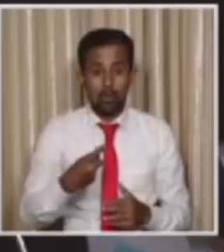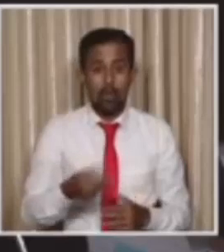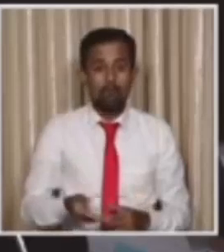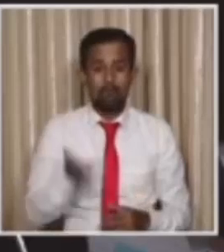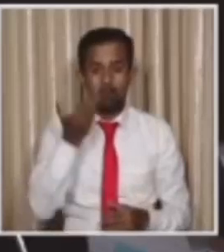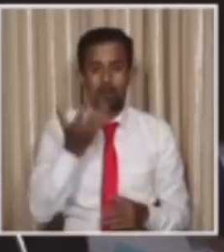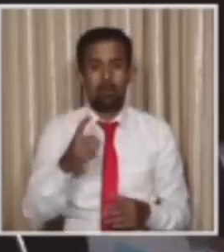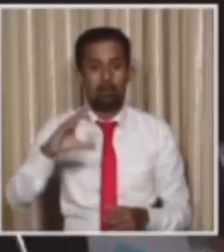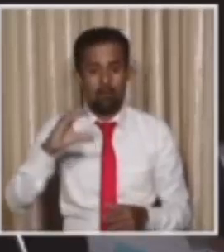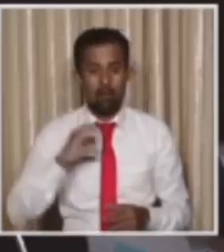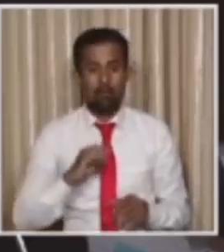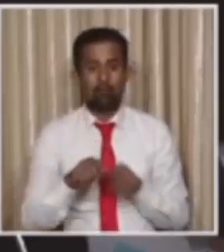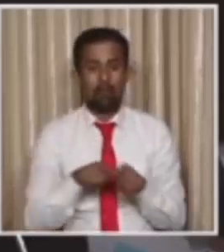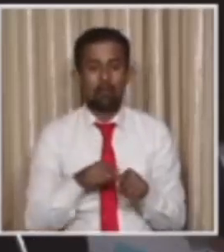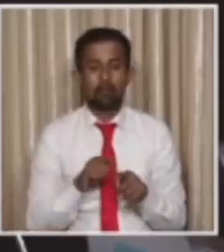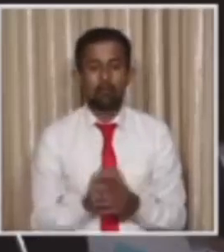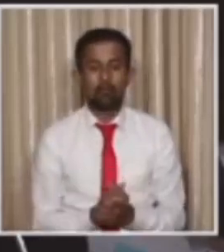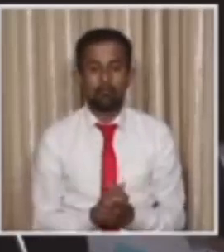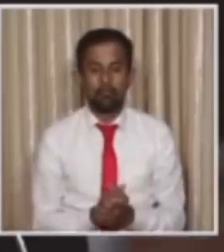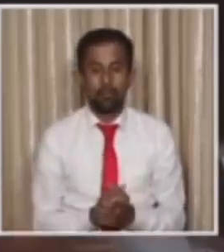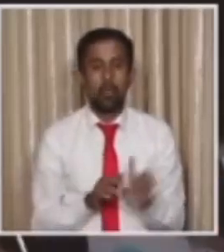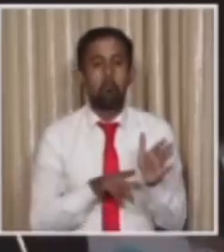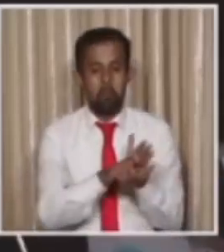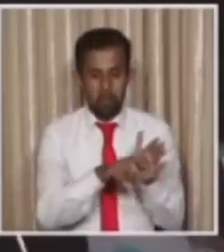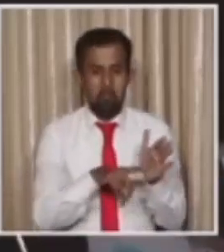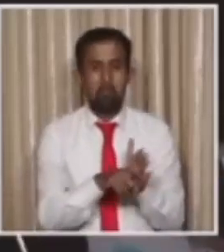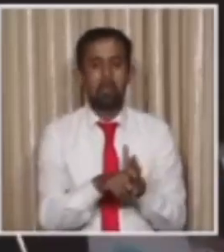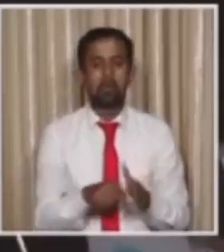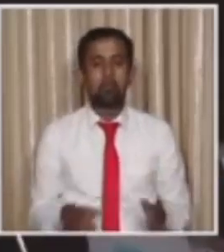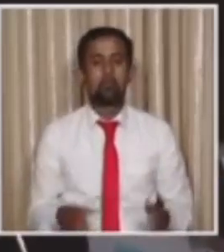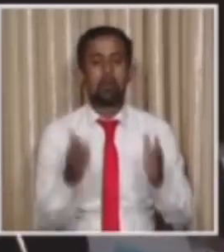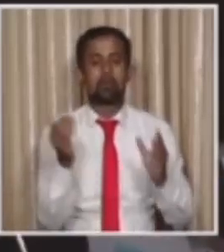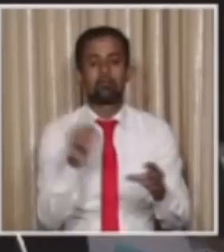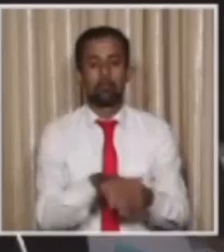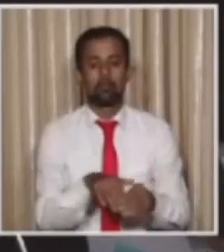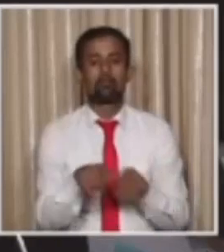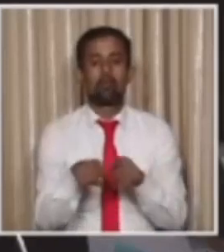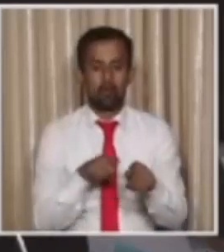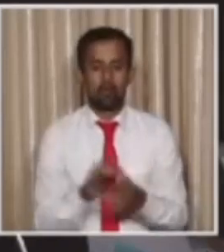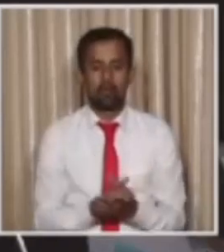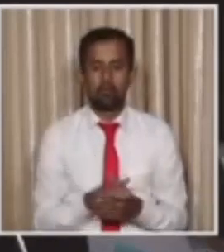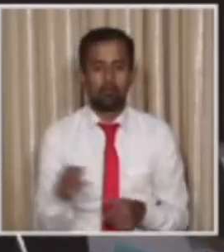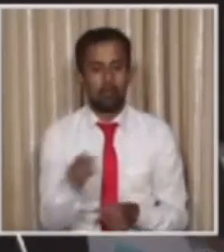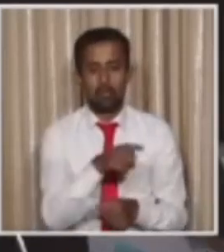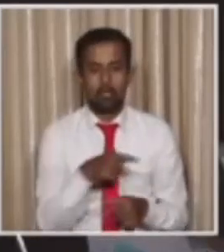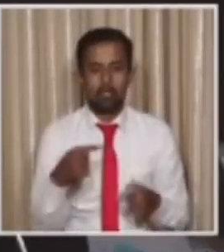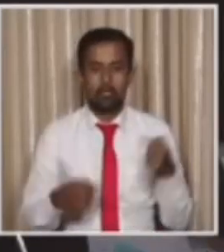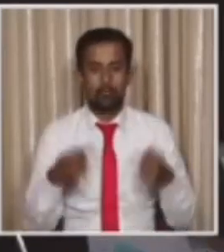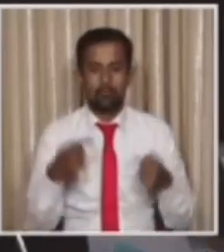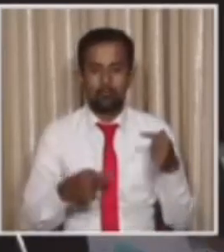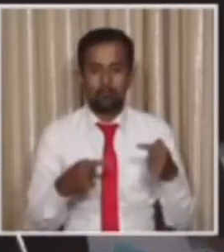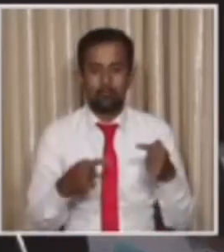ඒක නිසා මේ සිදුවෙමින් තියෙන්නේ මොකද්ද? පරණ පාරට නැවත වැටීම පමණයි. මෙතන වාද විවාද කරා. Remember please wind